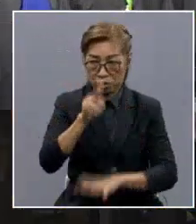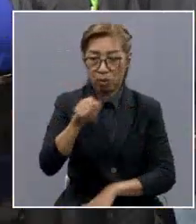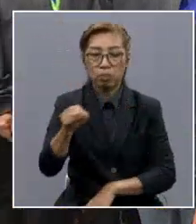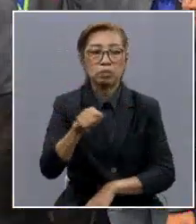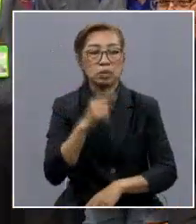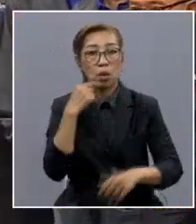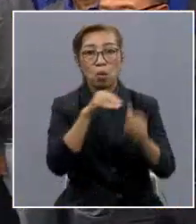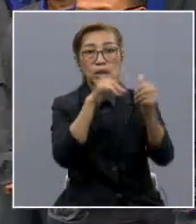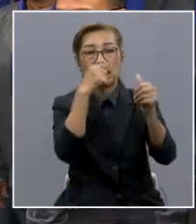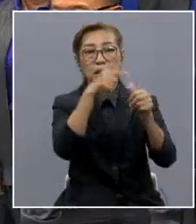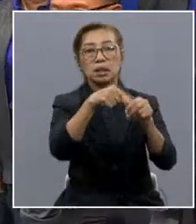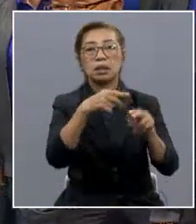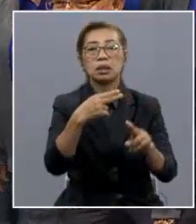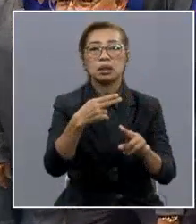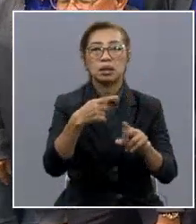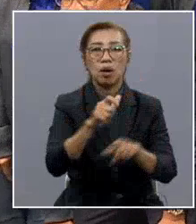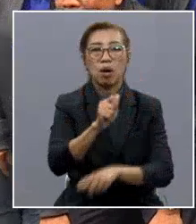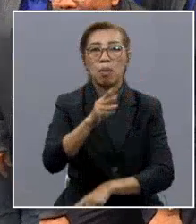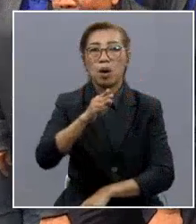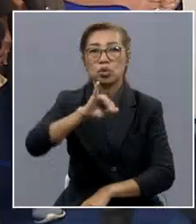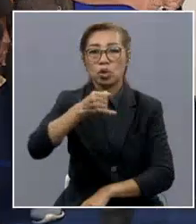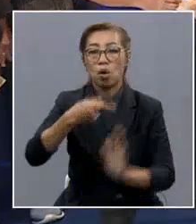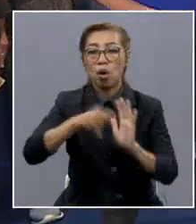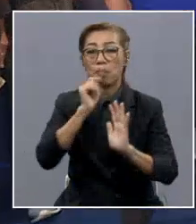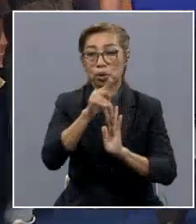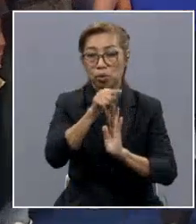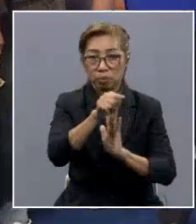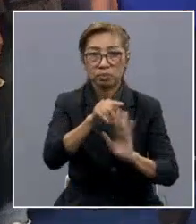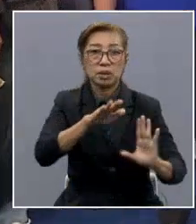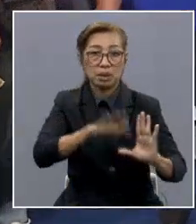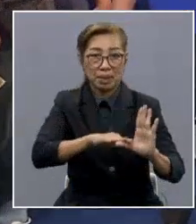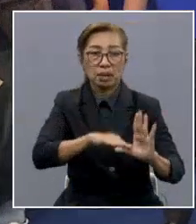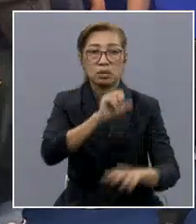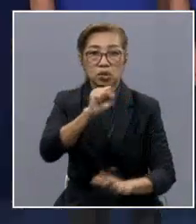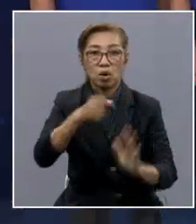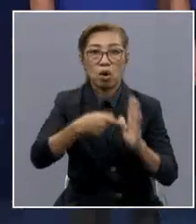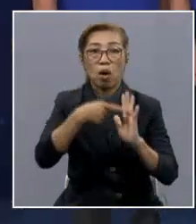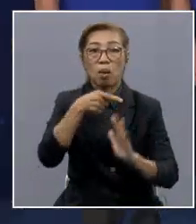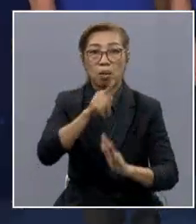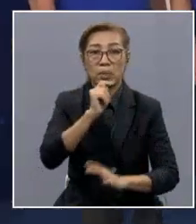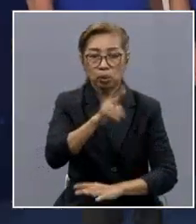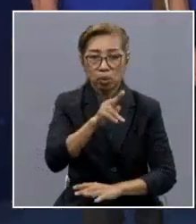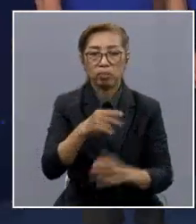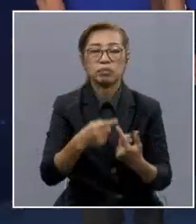ำรวจโทคำรณวิทย์ทูปกระจ่างนายกอบจปทุมเป็นผู้สมัครสสปทุมธานีแต่ตอนหลังอะค่ะ